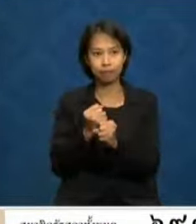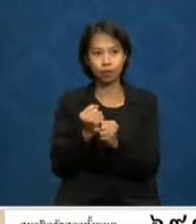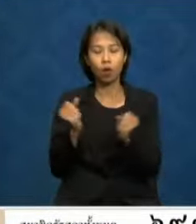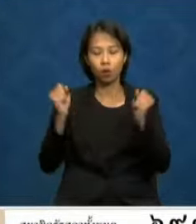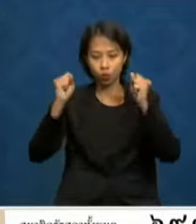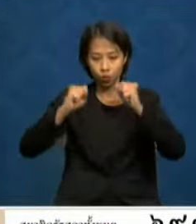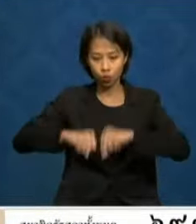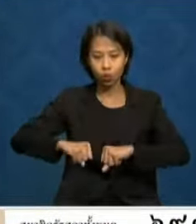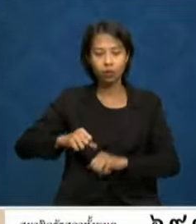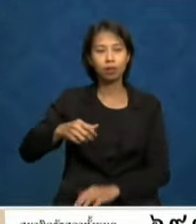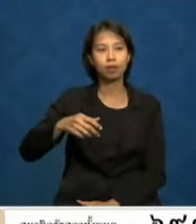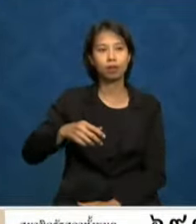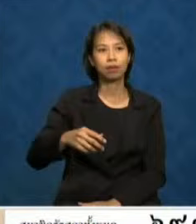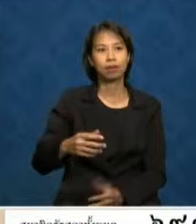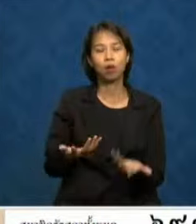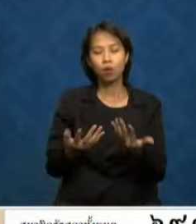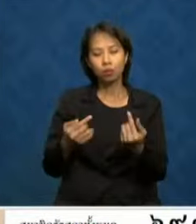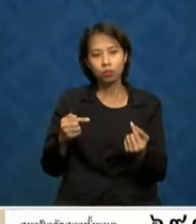ความตกลง